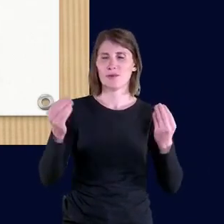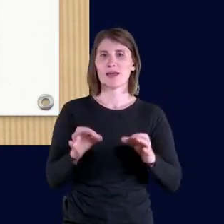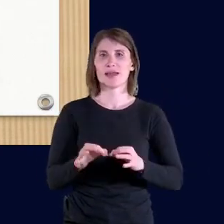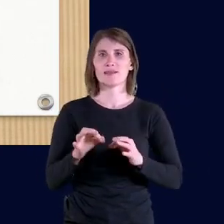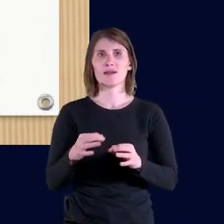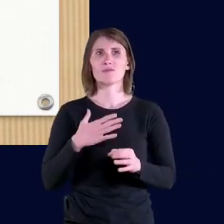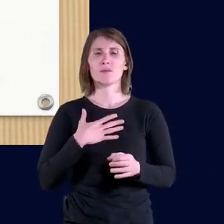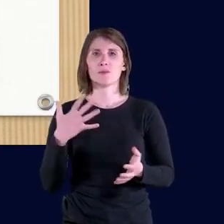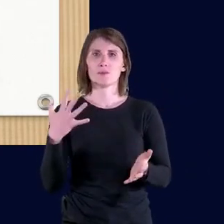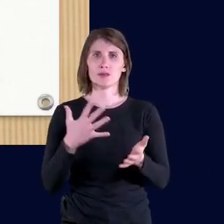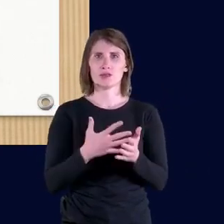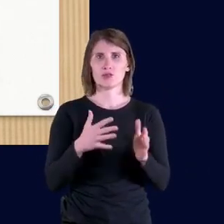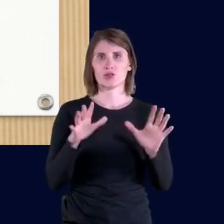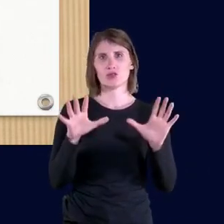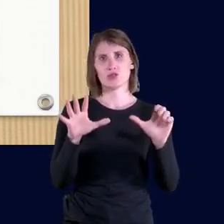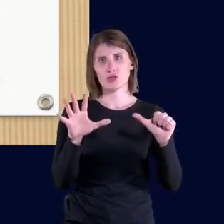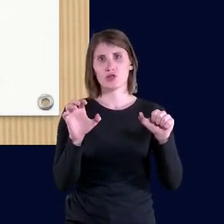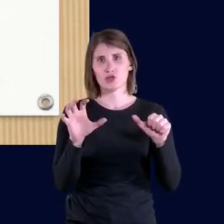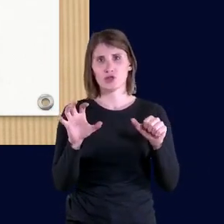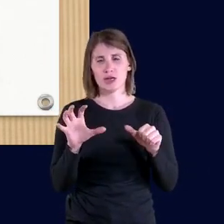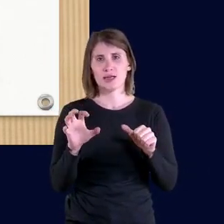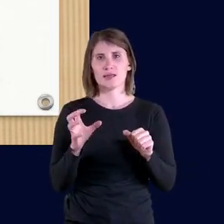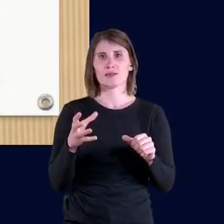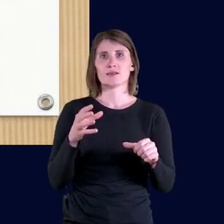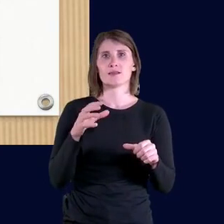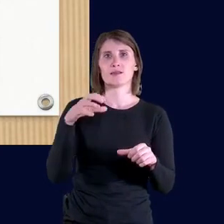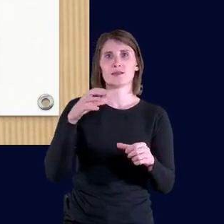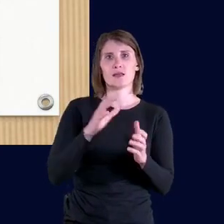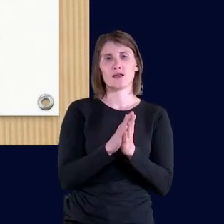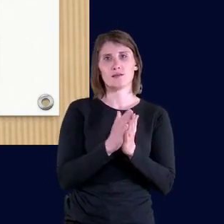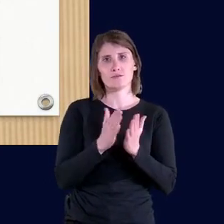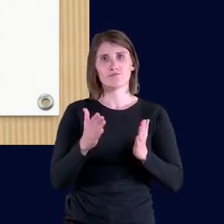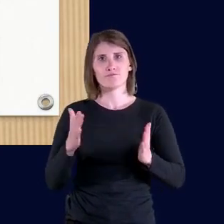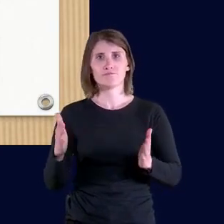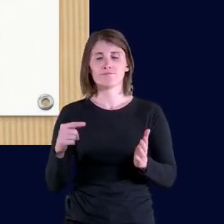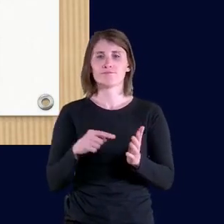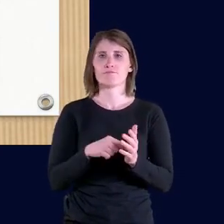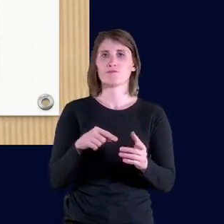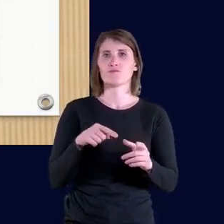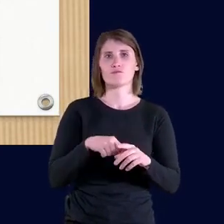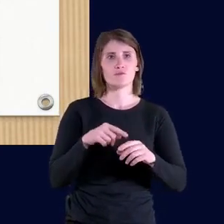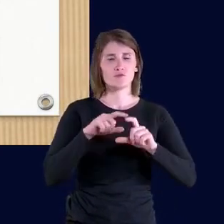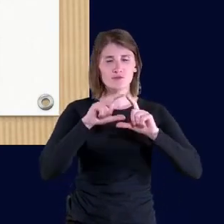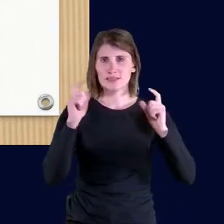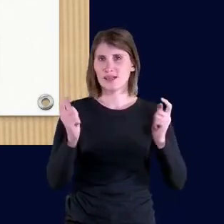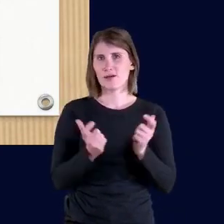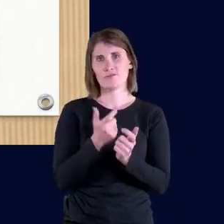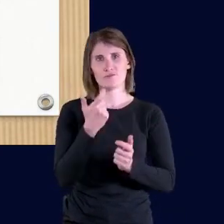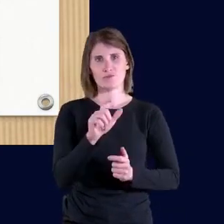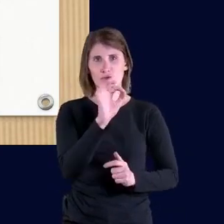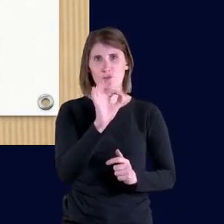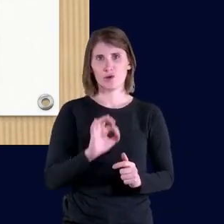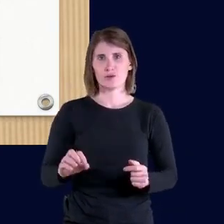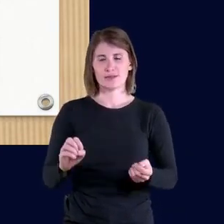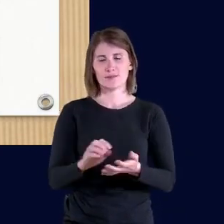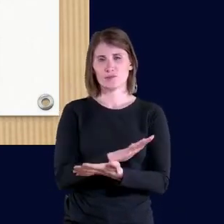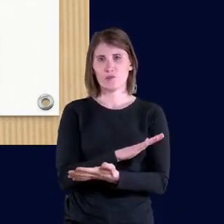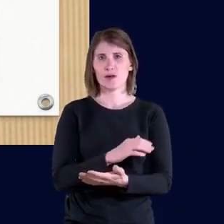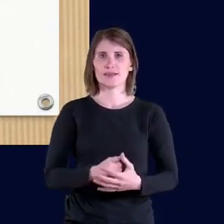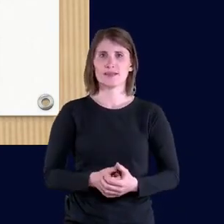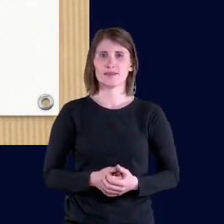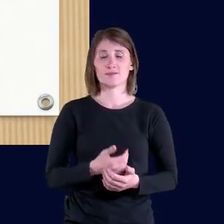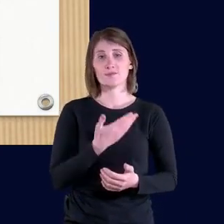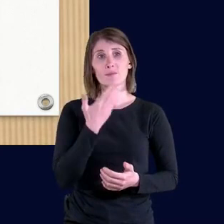około 5600 zbiorów w tej bibliotece cyfrowej dostępnych całkowicie za darmo bardzo